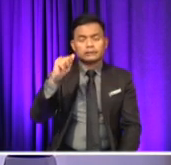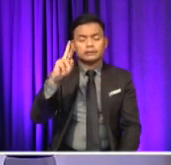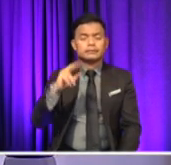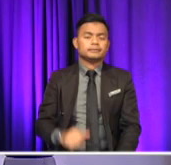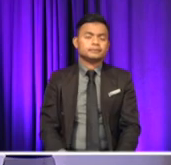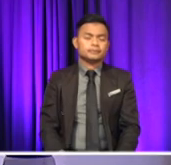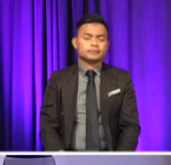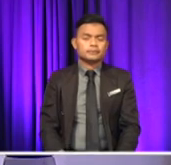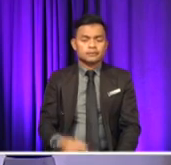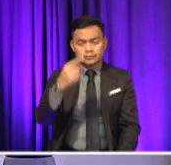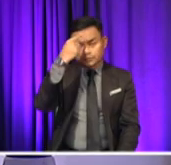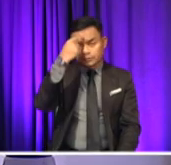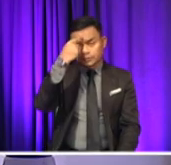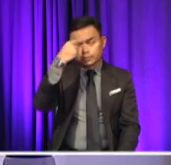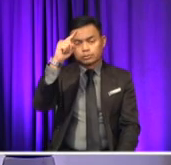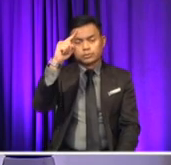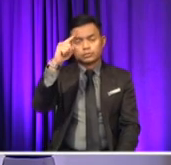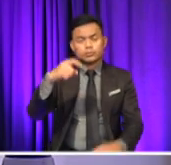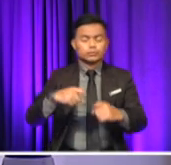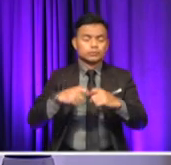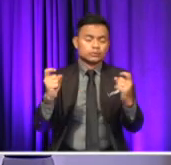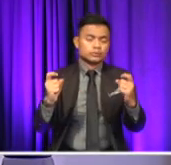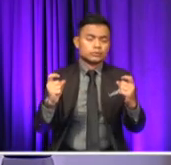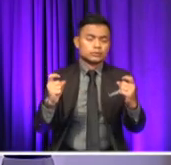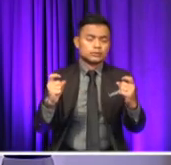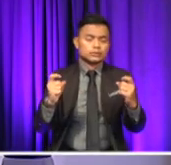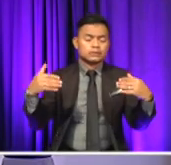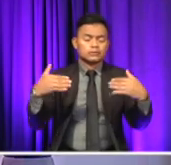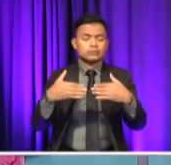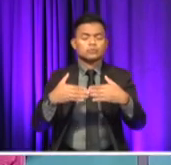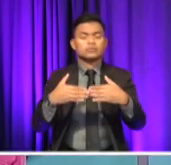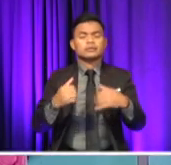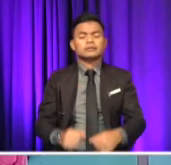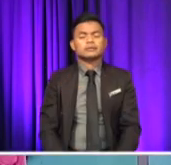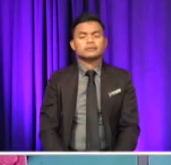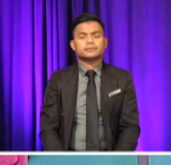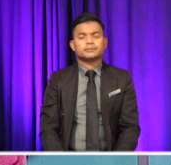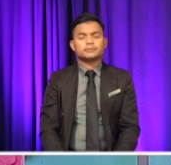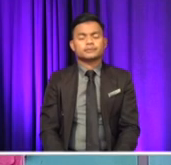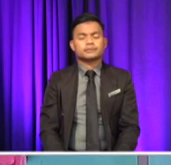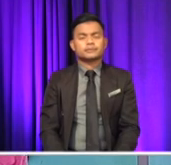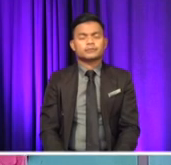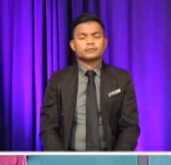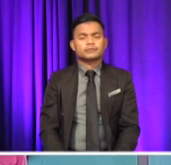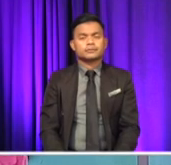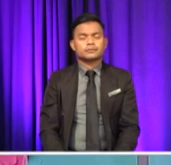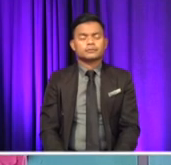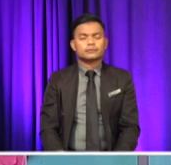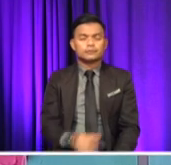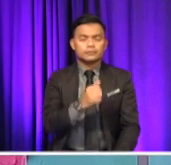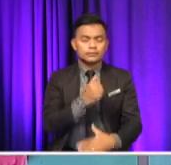untuk memutuskan sambungan input kuasa Oke sambungan peripheral atau papan yang perlu